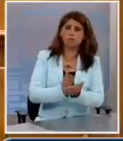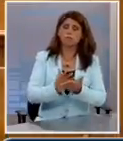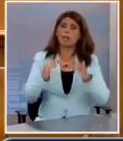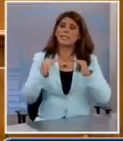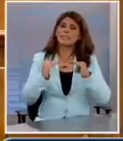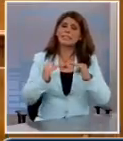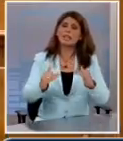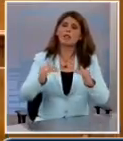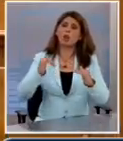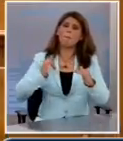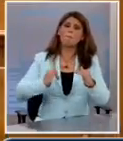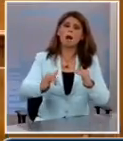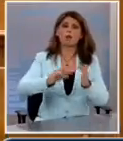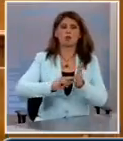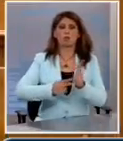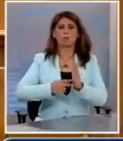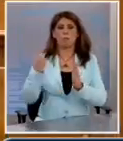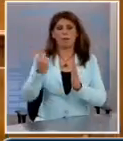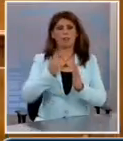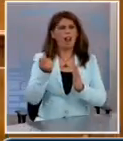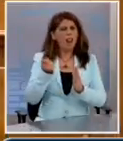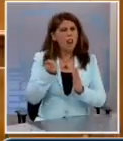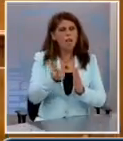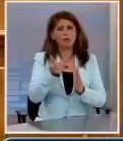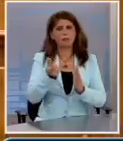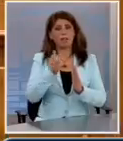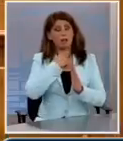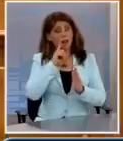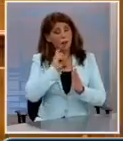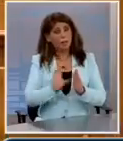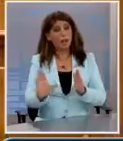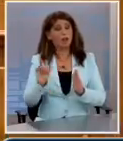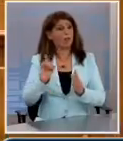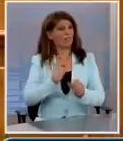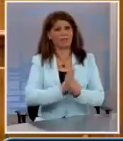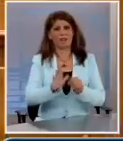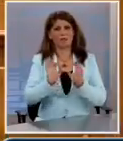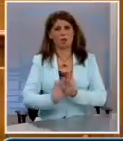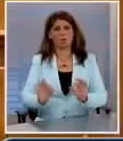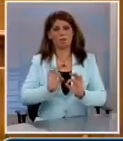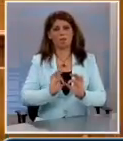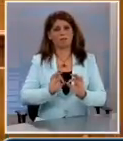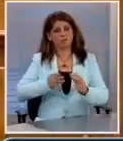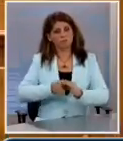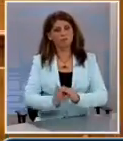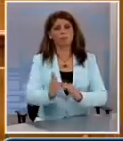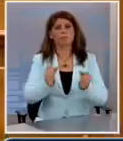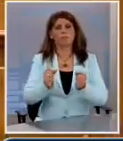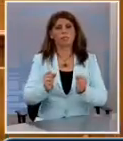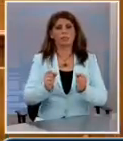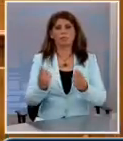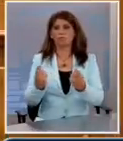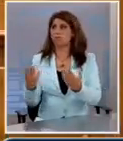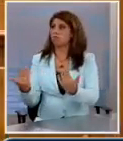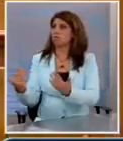περιβάλλον. Αυτές είναι οι ελάχιστες, αναγκαίες, αλλά όχι κατά ανάγκη ικανές προϋποθέσεις για να βγει η χώρα από την κρίση, να